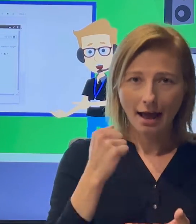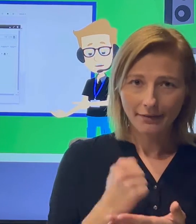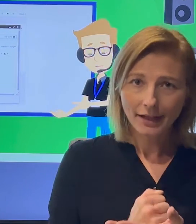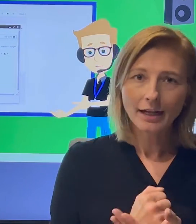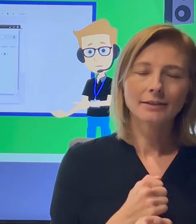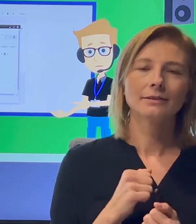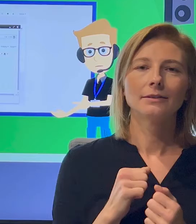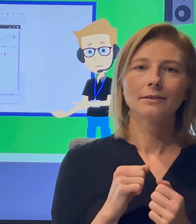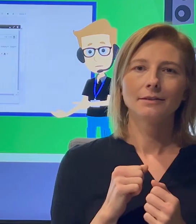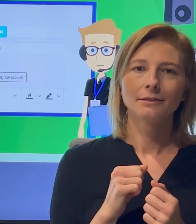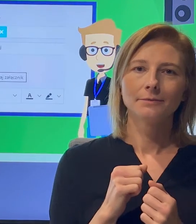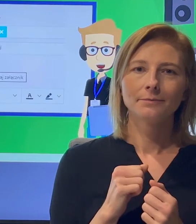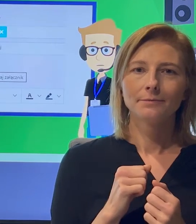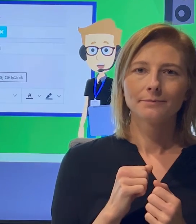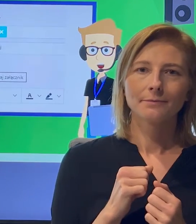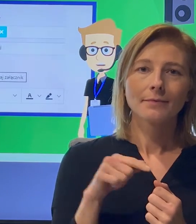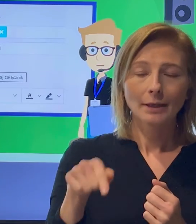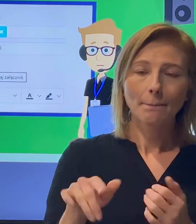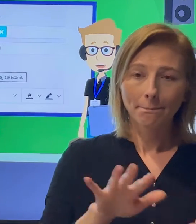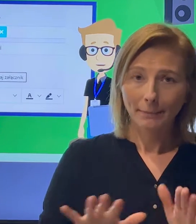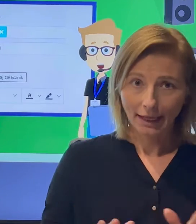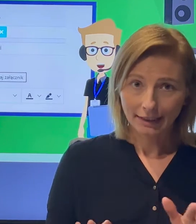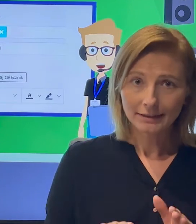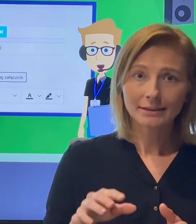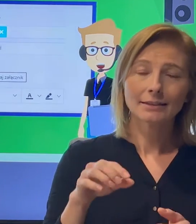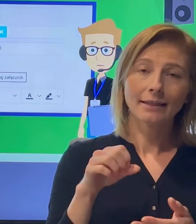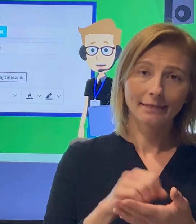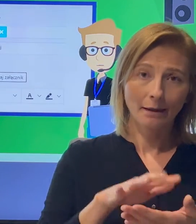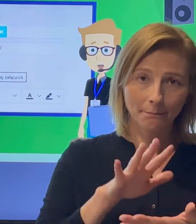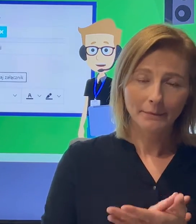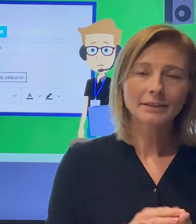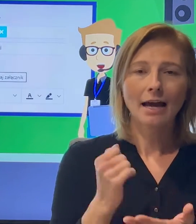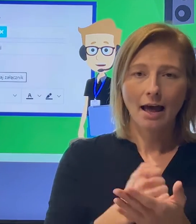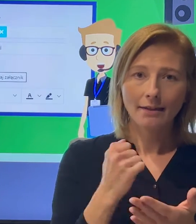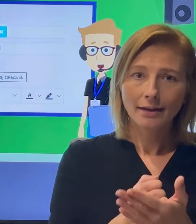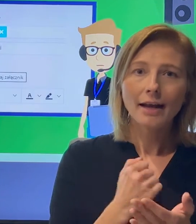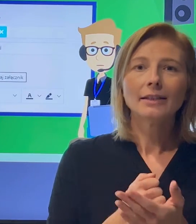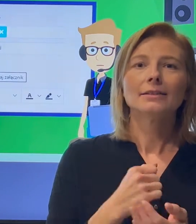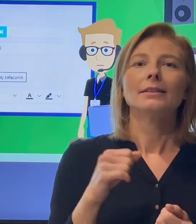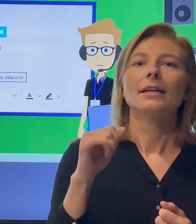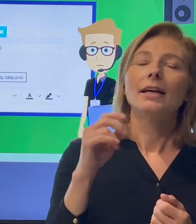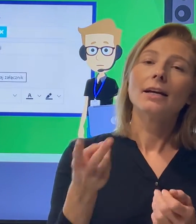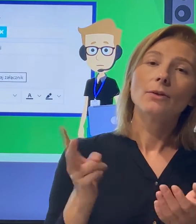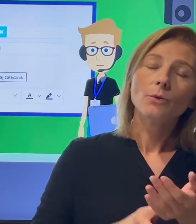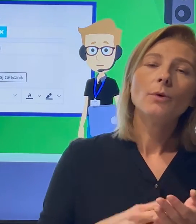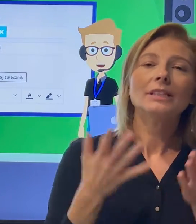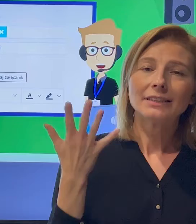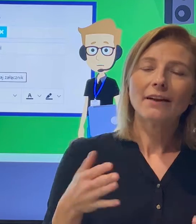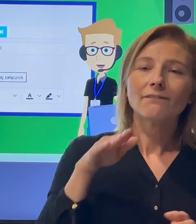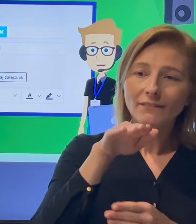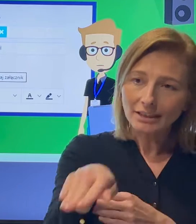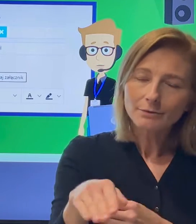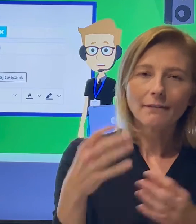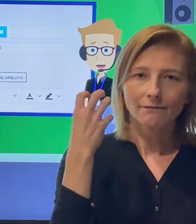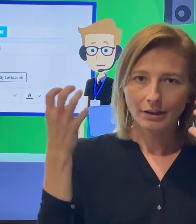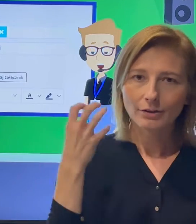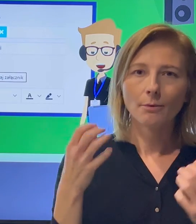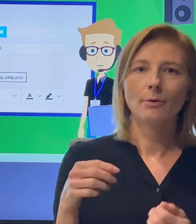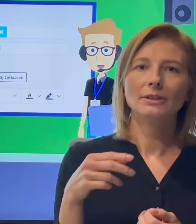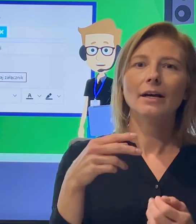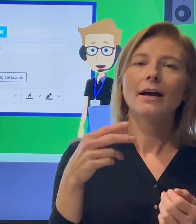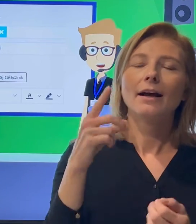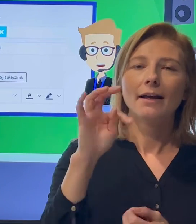wiadomość mailową. W miejscu do wpisz adres mailowy, na który chcesz wysłać wiadomość. W temacie wpisz